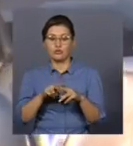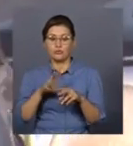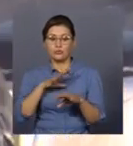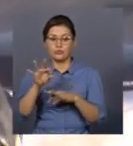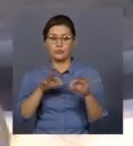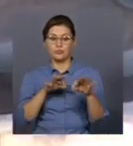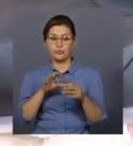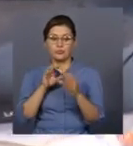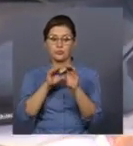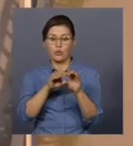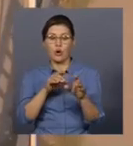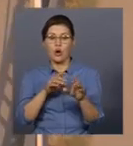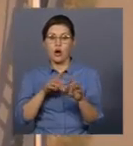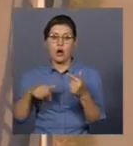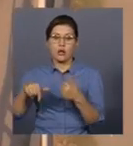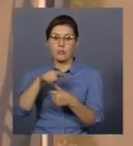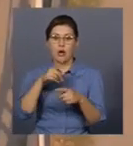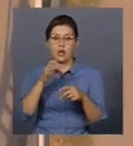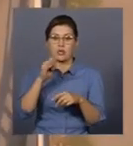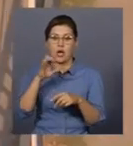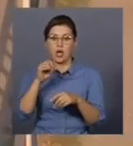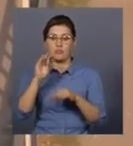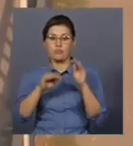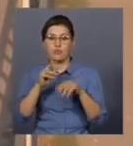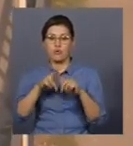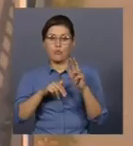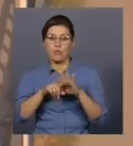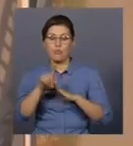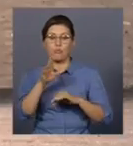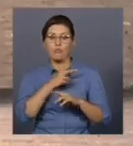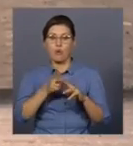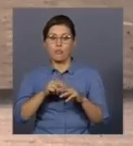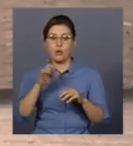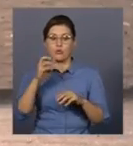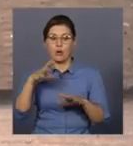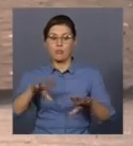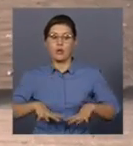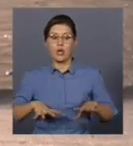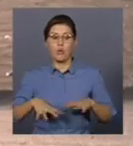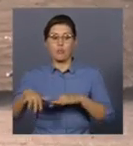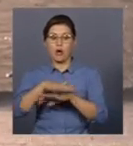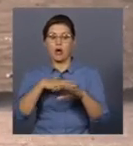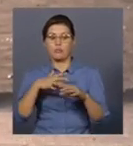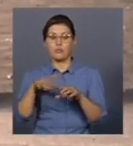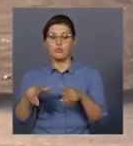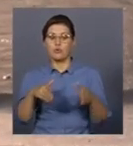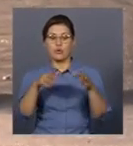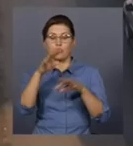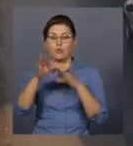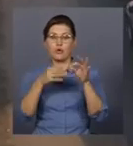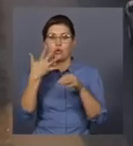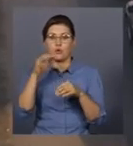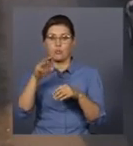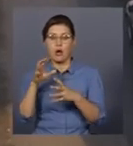үсті өткелімен айналмалы эстакаданың құрылысы да қолға алынбақ. Алтын Орда базары аумағындағы жолдан тәулігіне 50